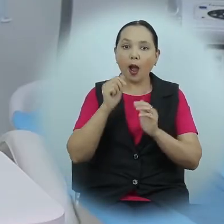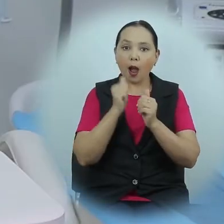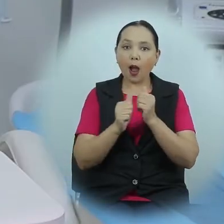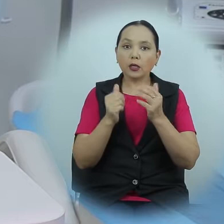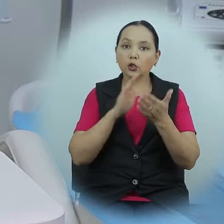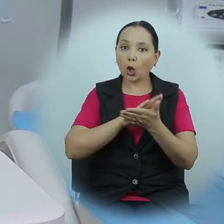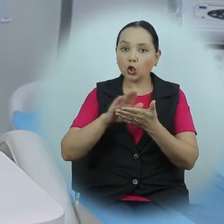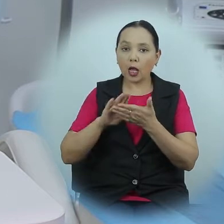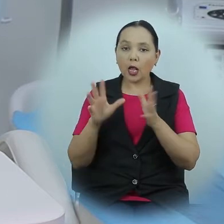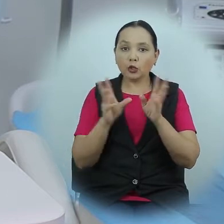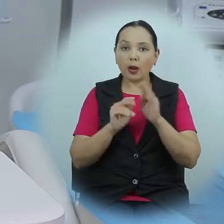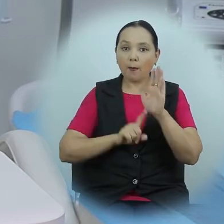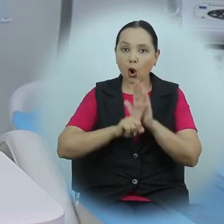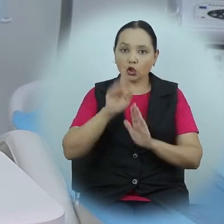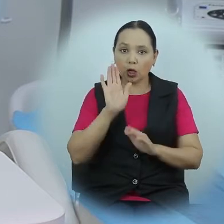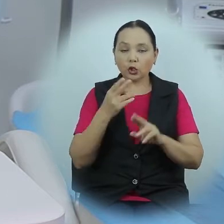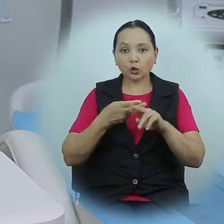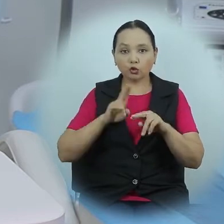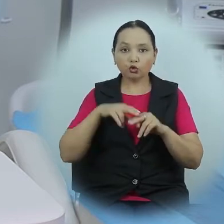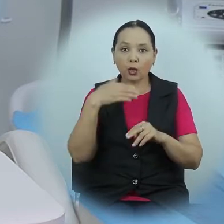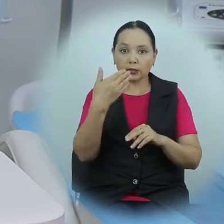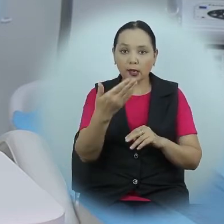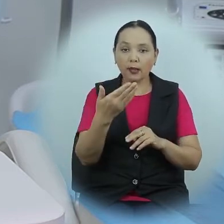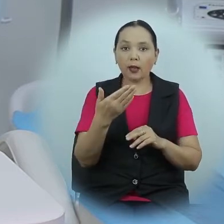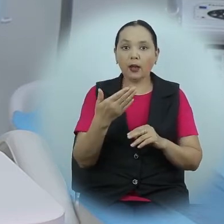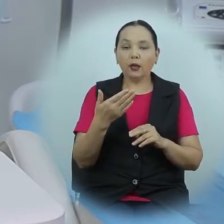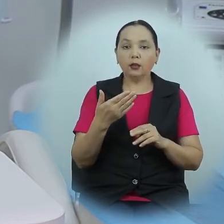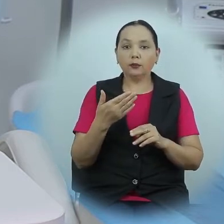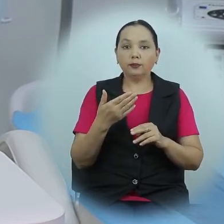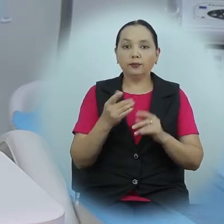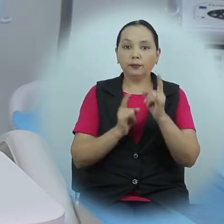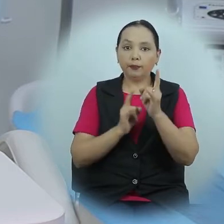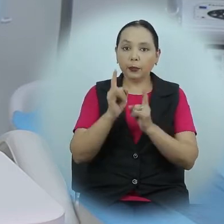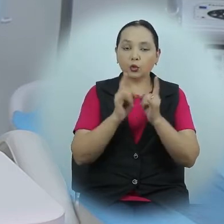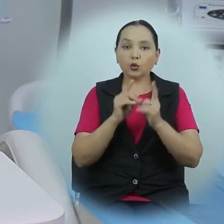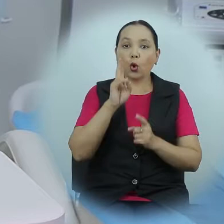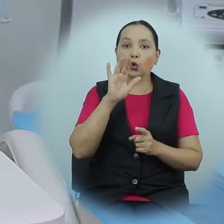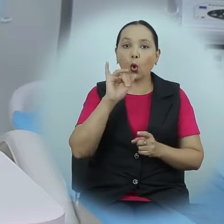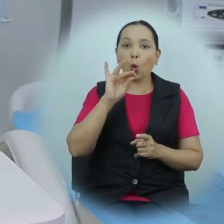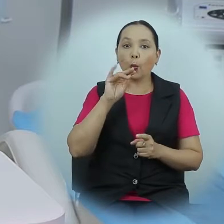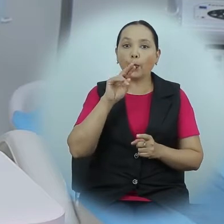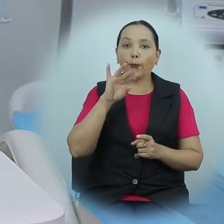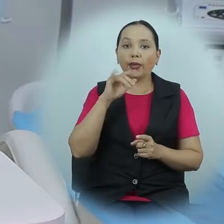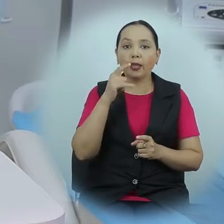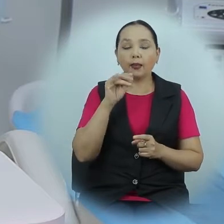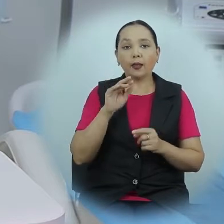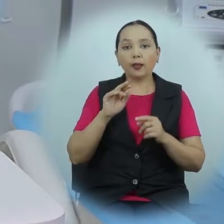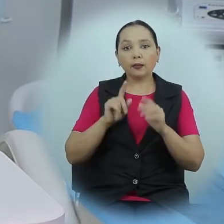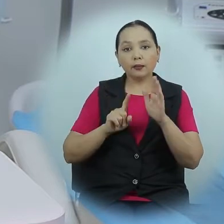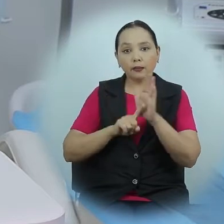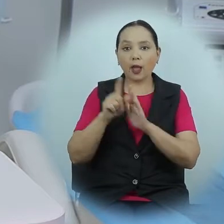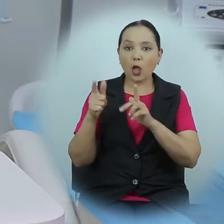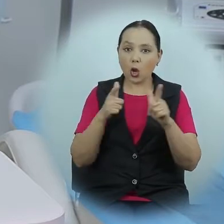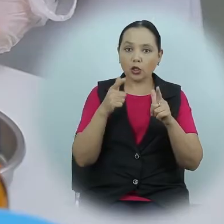doim tozalash bilan boshlanadi. Shuning uchun men sizlarga bugun sovun ko'pigini tayyorlashni qilish texnikasini